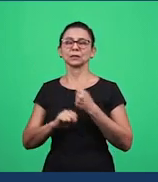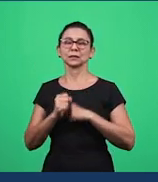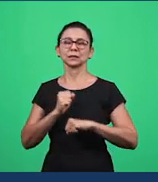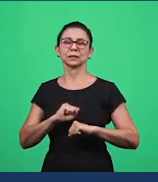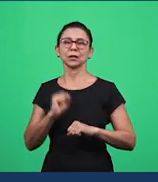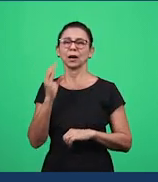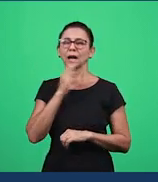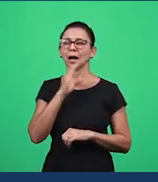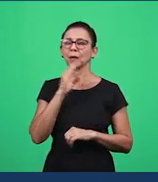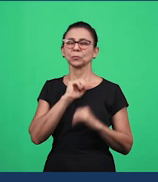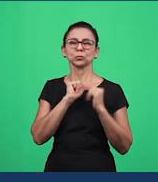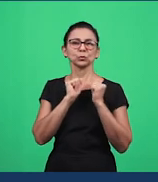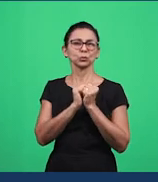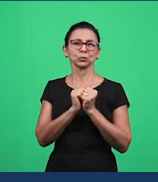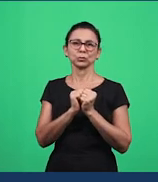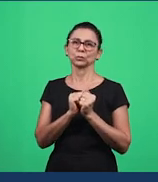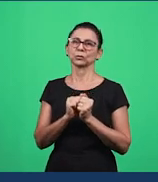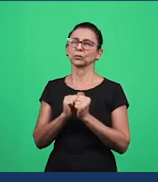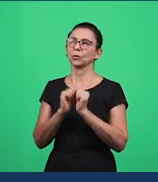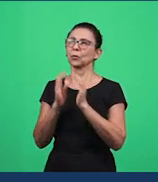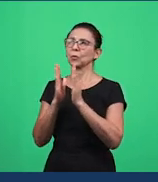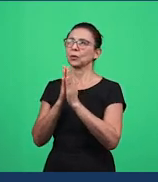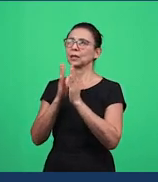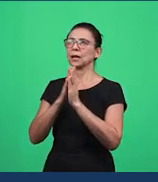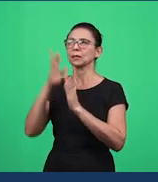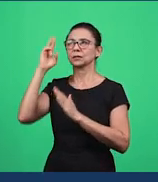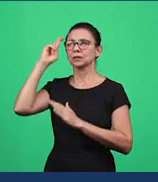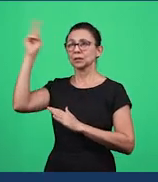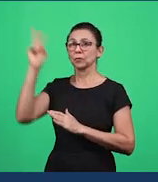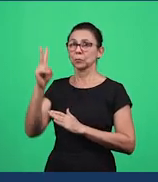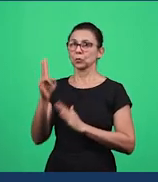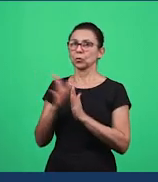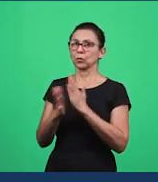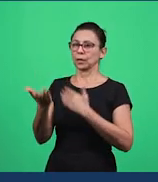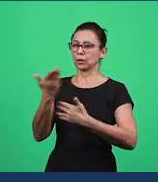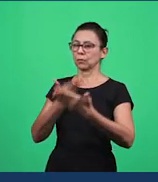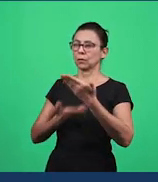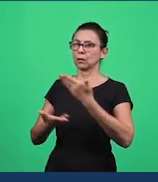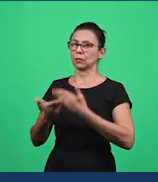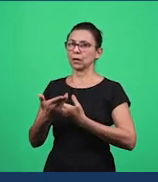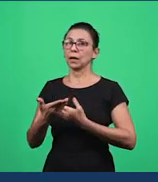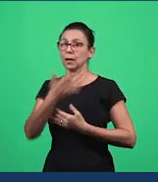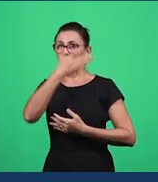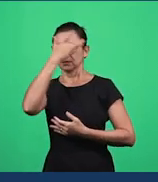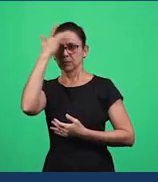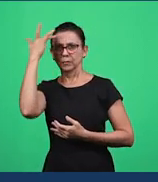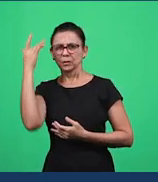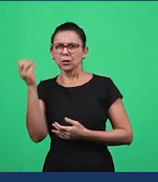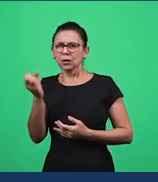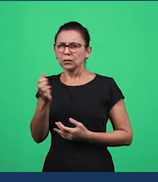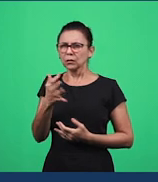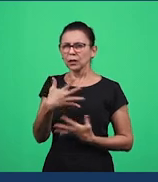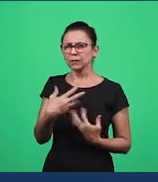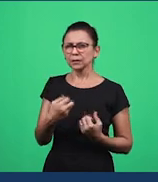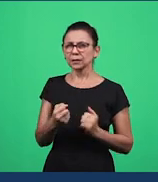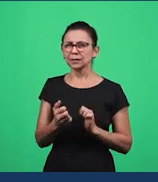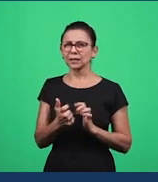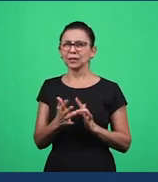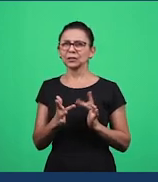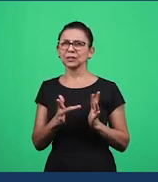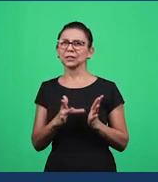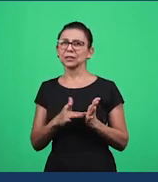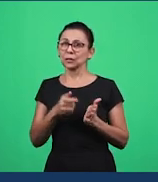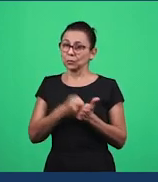ожидаю, что вскоре мы будем вместе, чтобы прославлять Господа. Будем молиться друг за друга.